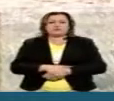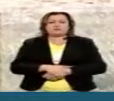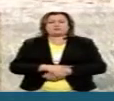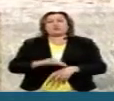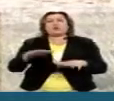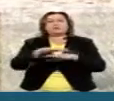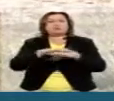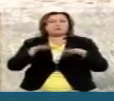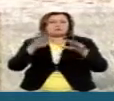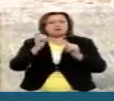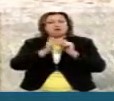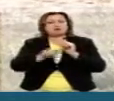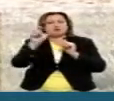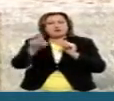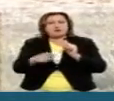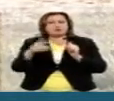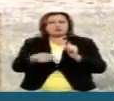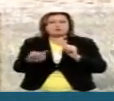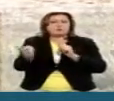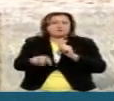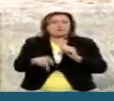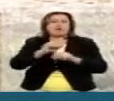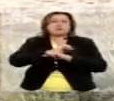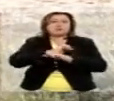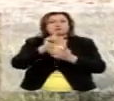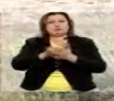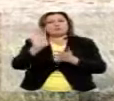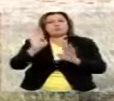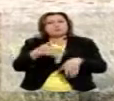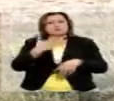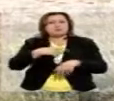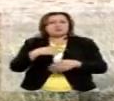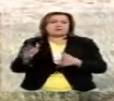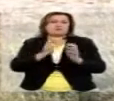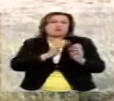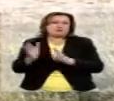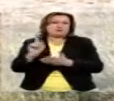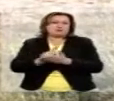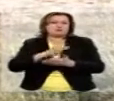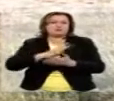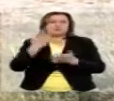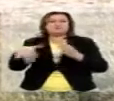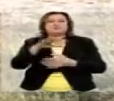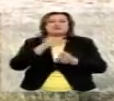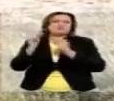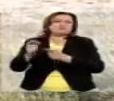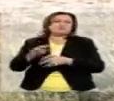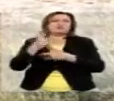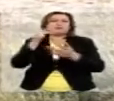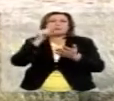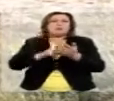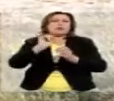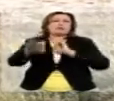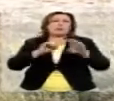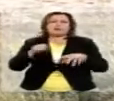В общественном месте каждый человек, который сюда приехал отдохнуть, должен после себя оставить порядок. Если все будут выбрасывать мусор, где попало,